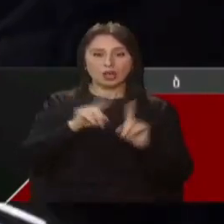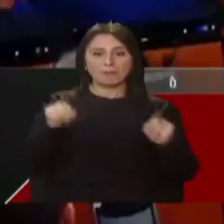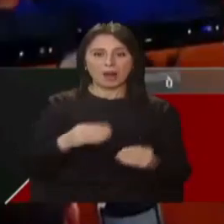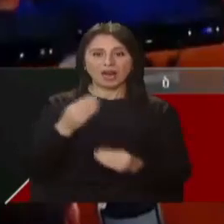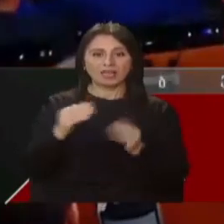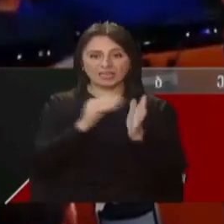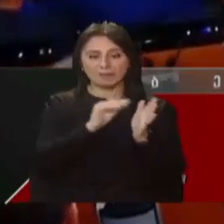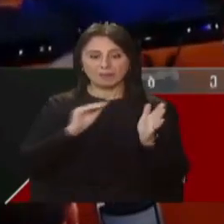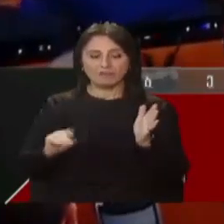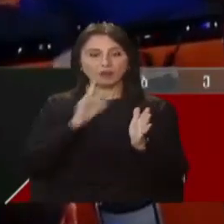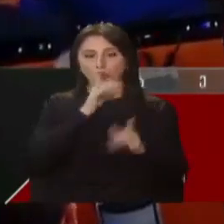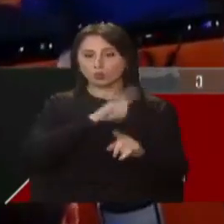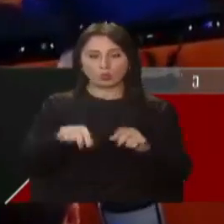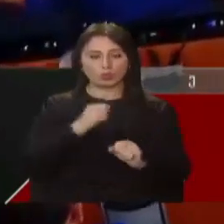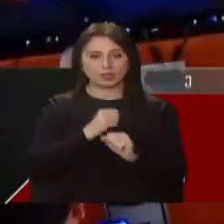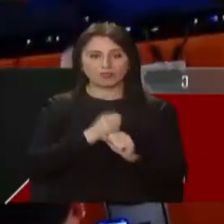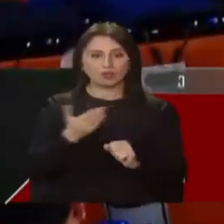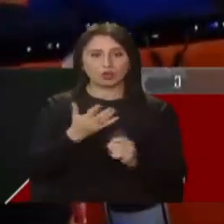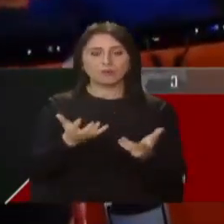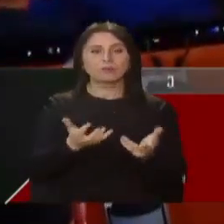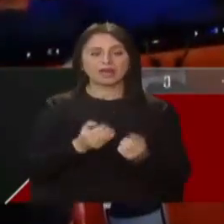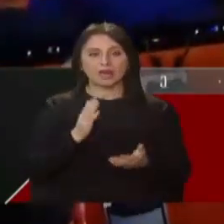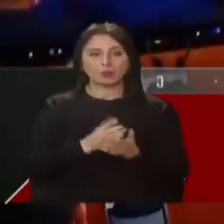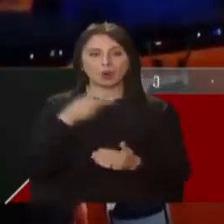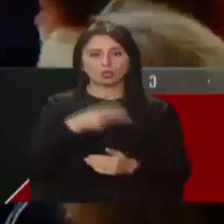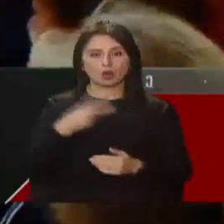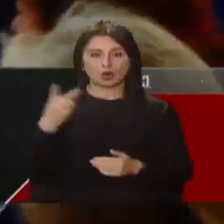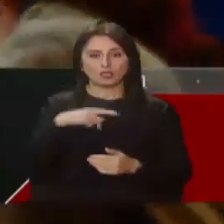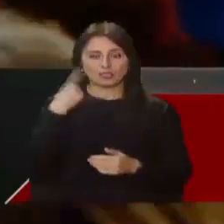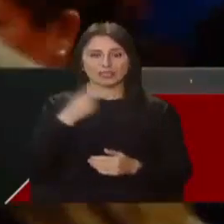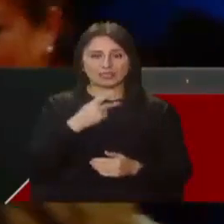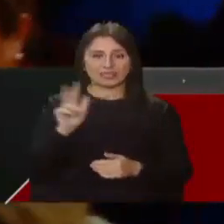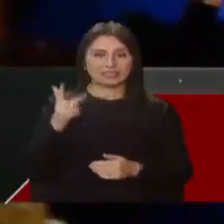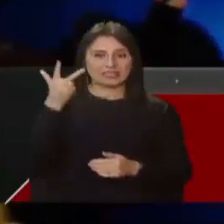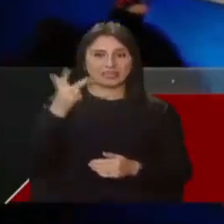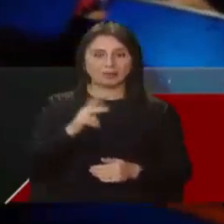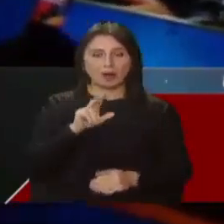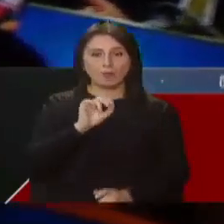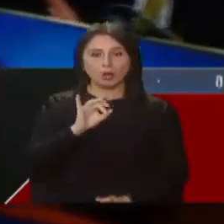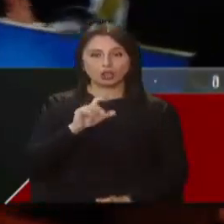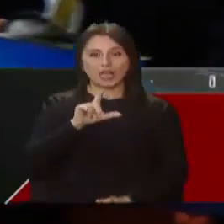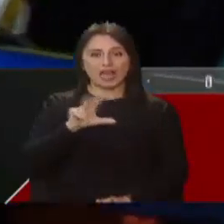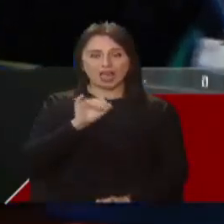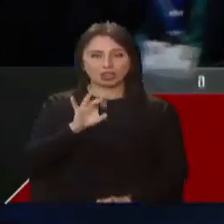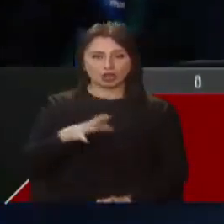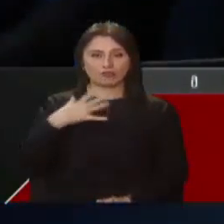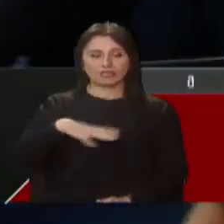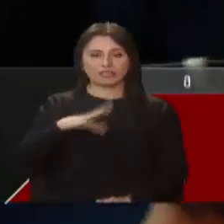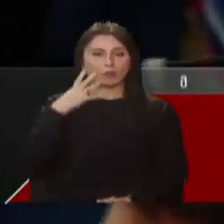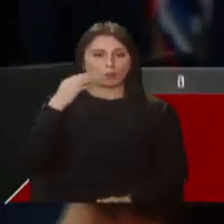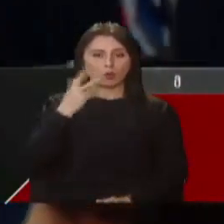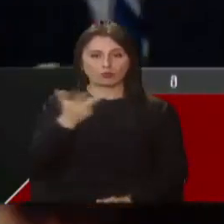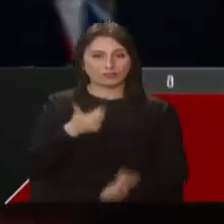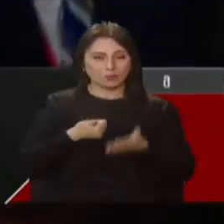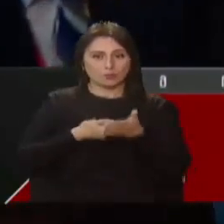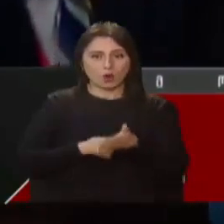პაკეტების იმპლემენტაცია დროულად მოახდინონ, რომლებიც მიღებულია 2022 წლის 3 წელს ბოსნია-ჰერცეგოვინასთვის, საქართველოსა და